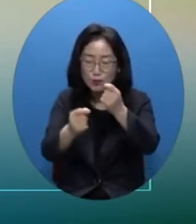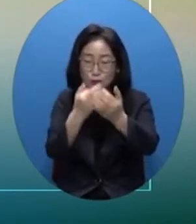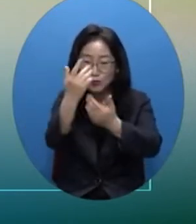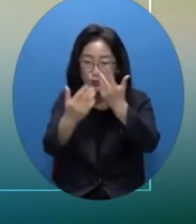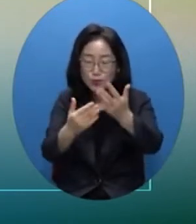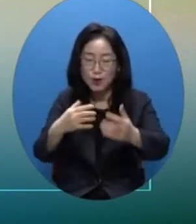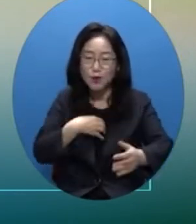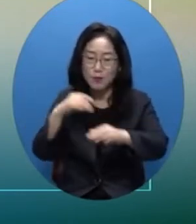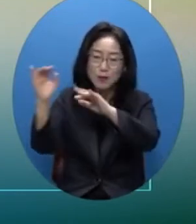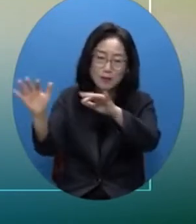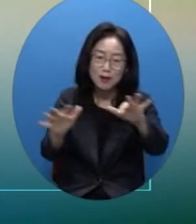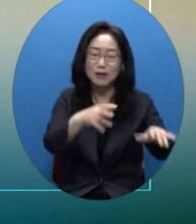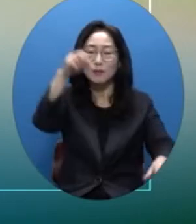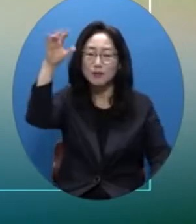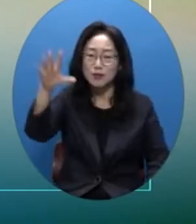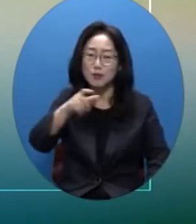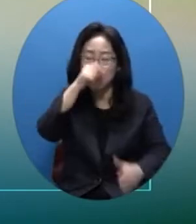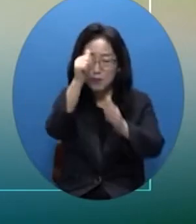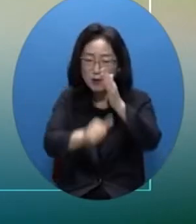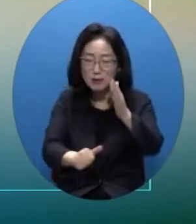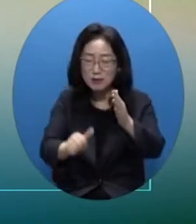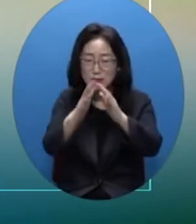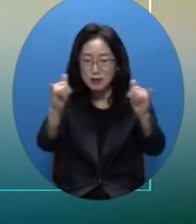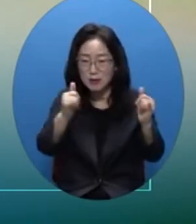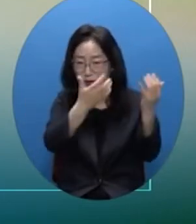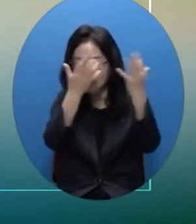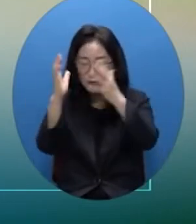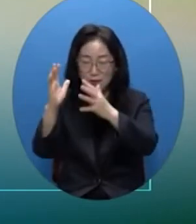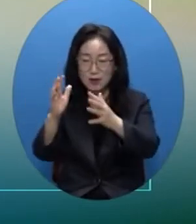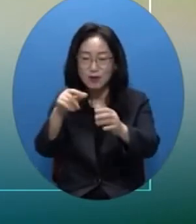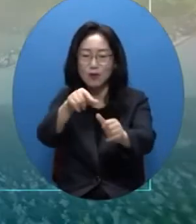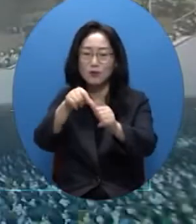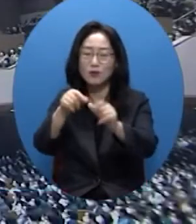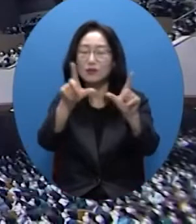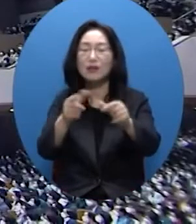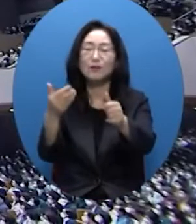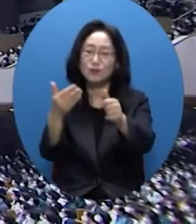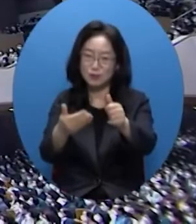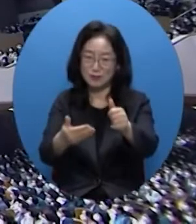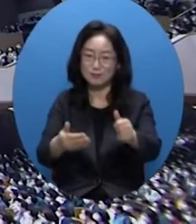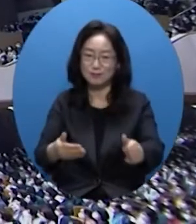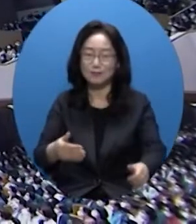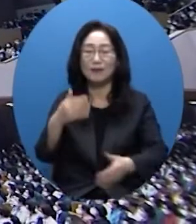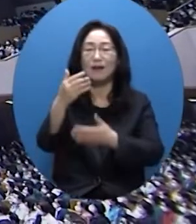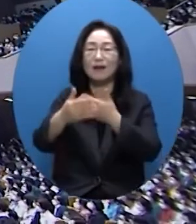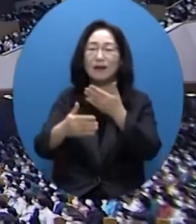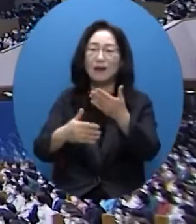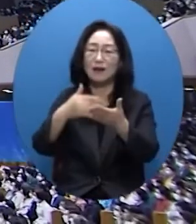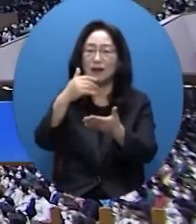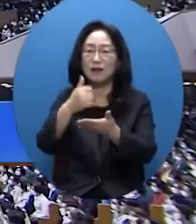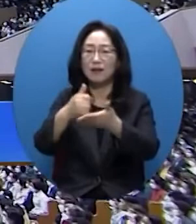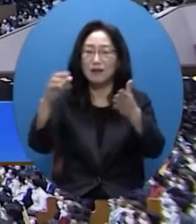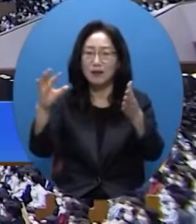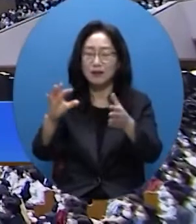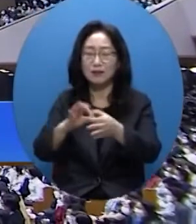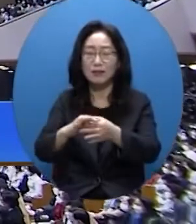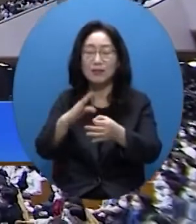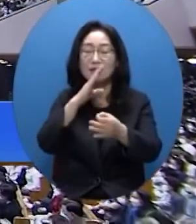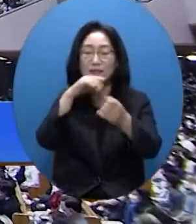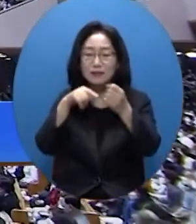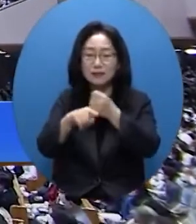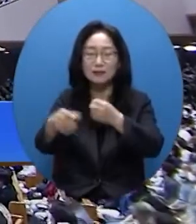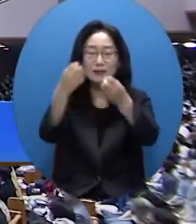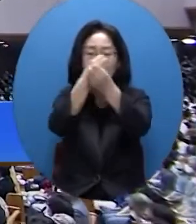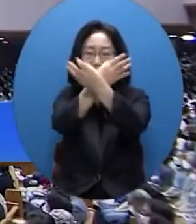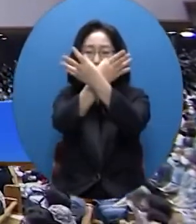3 물이 빠져 헤매는 이 건져내어 살리 3 아 난 이미 2매 진리